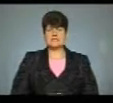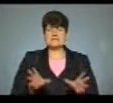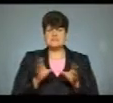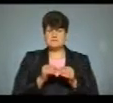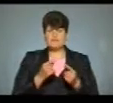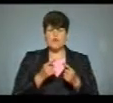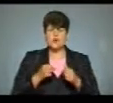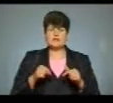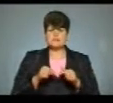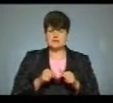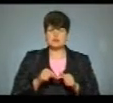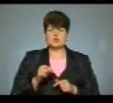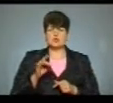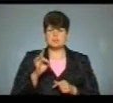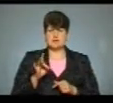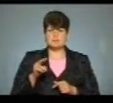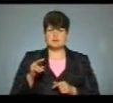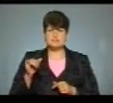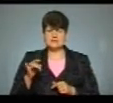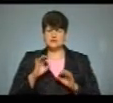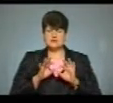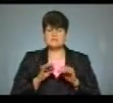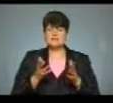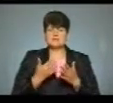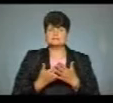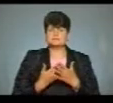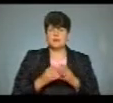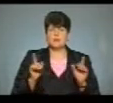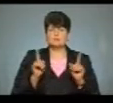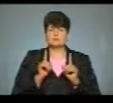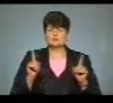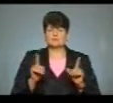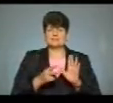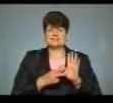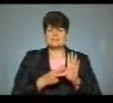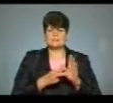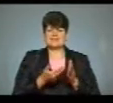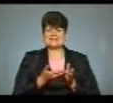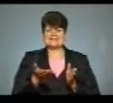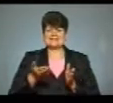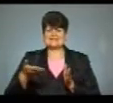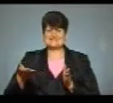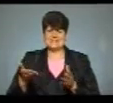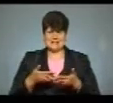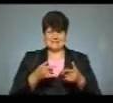Співорганізатор Ростислав Плахцінський розповів, які стилі музики звучатимуть на 7 сценах фестивалю.